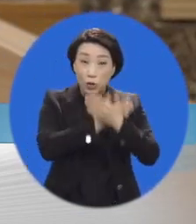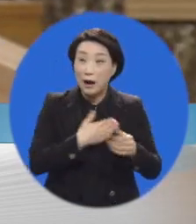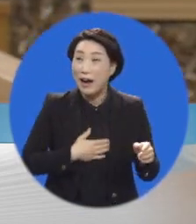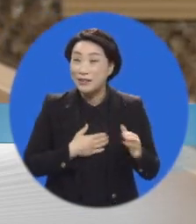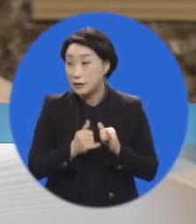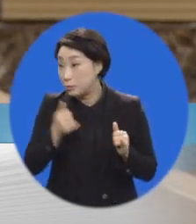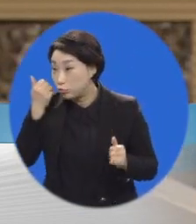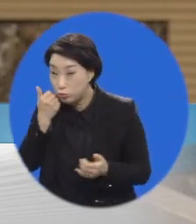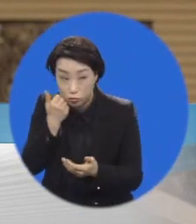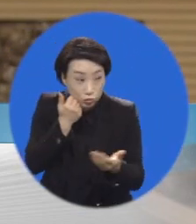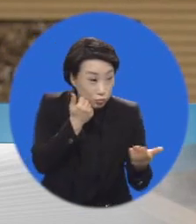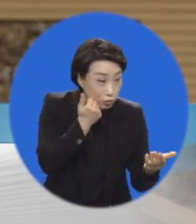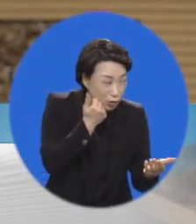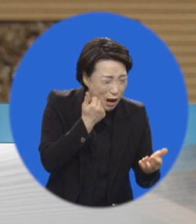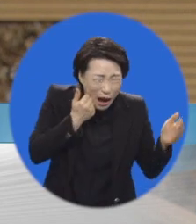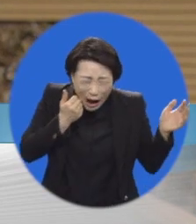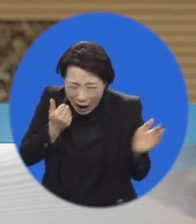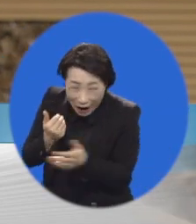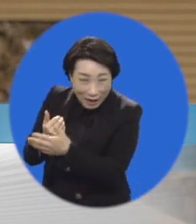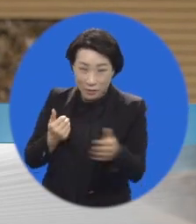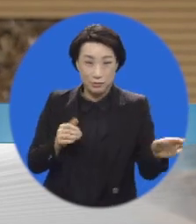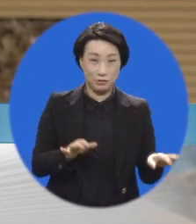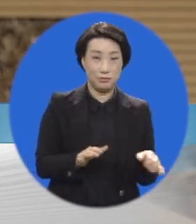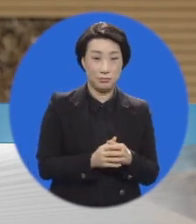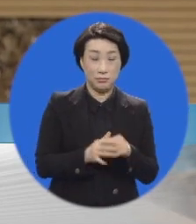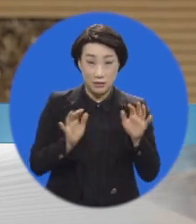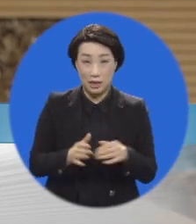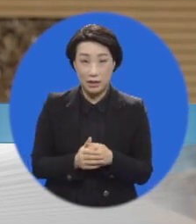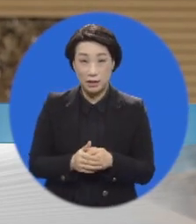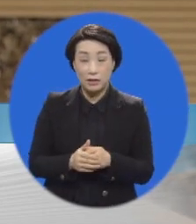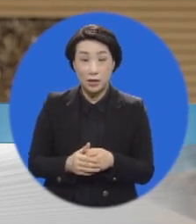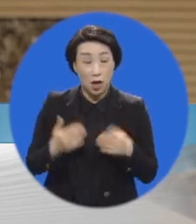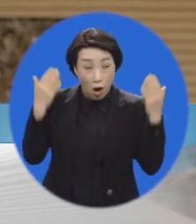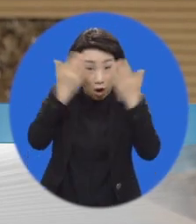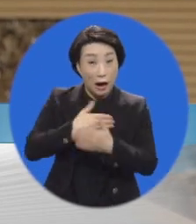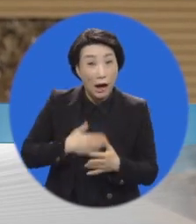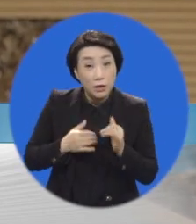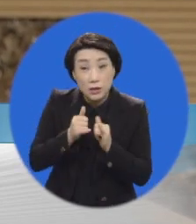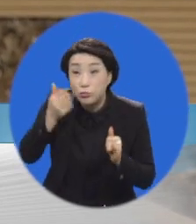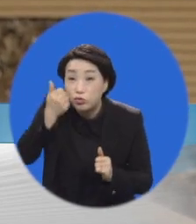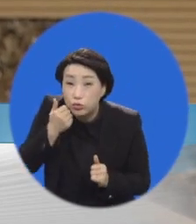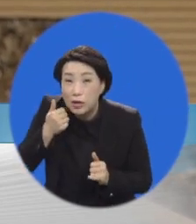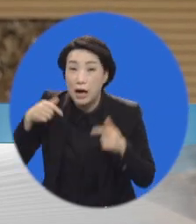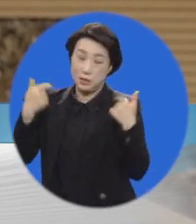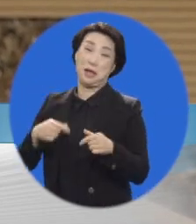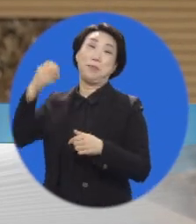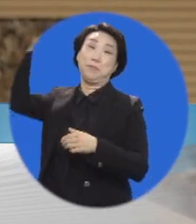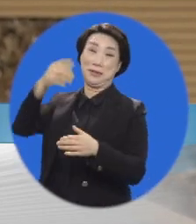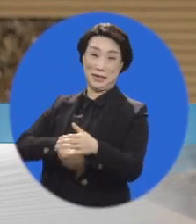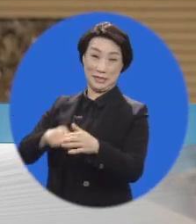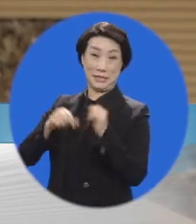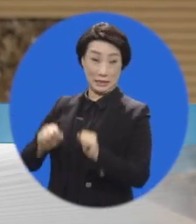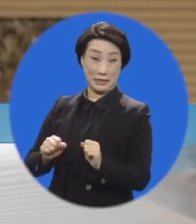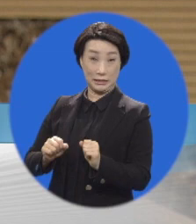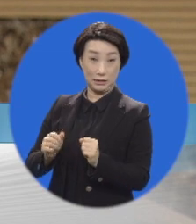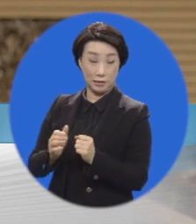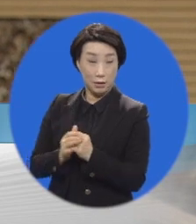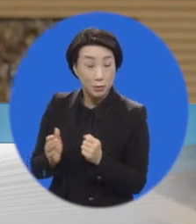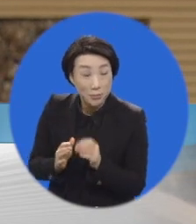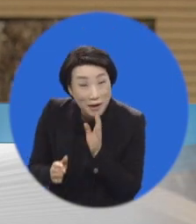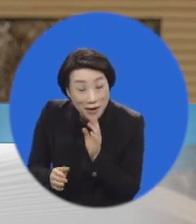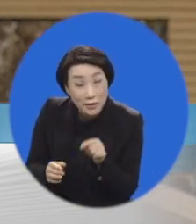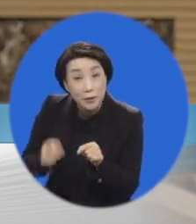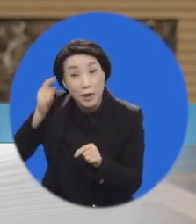아는 사람은 항상 빛 가운데 있습니다. 왜? 하나님 앞에는 숨길 수가